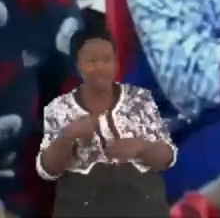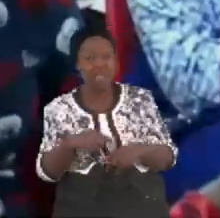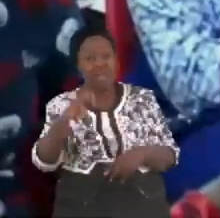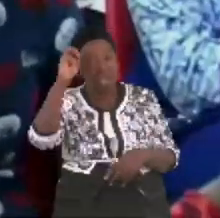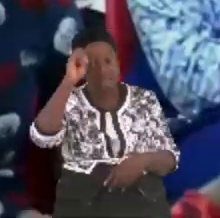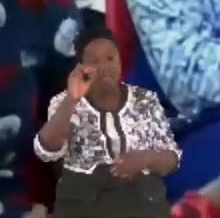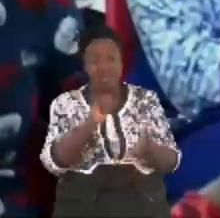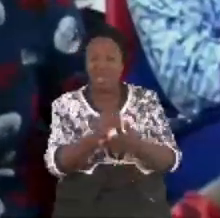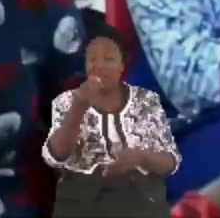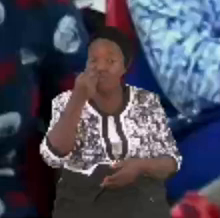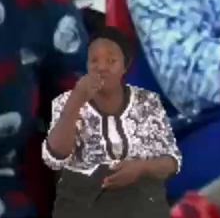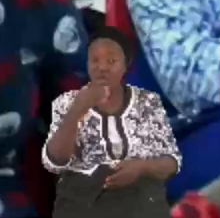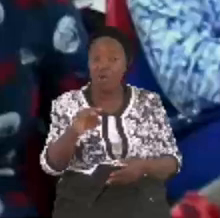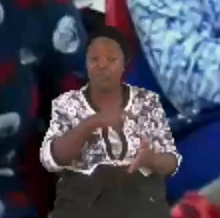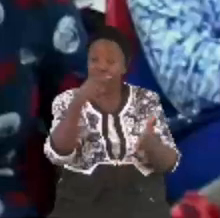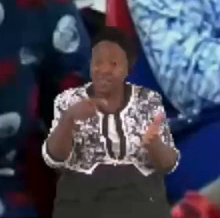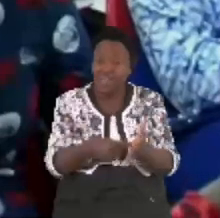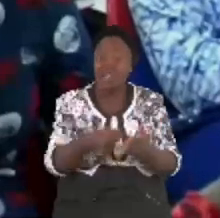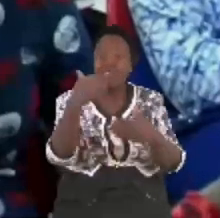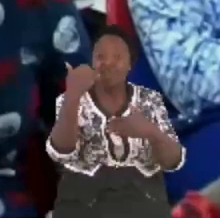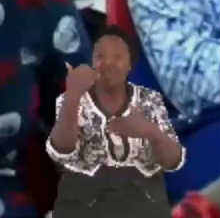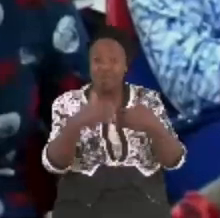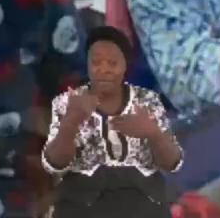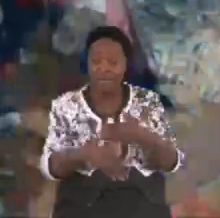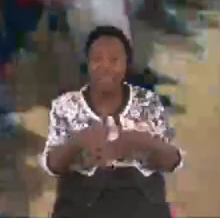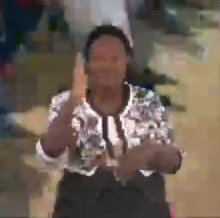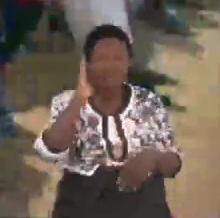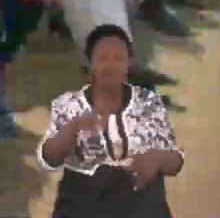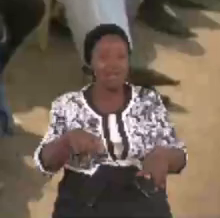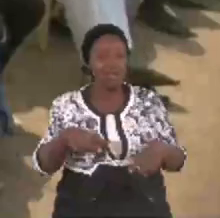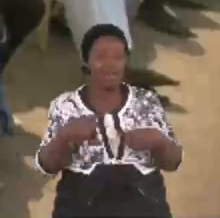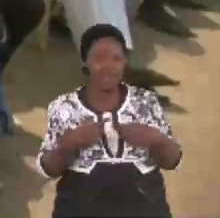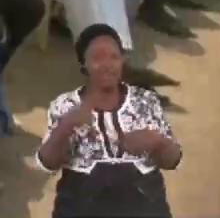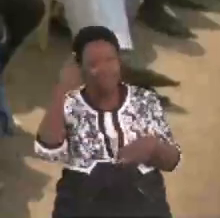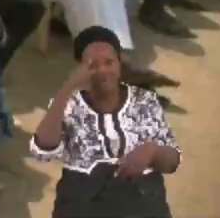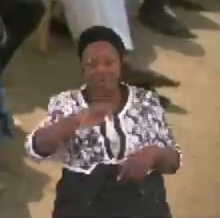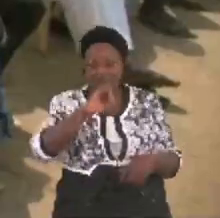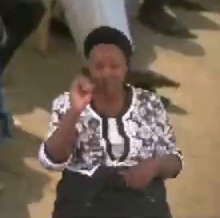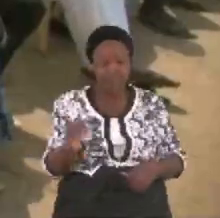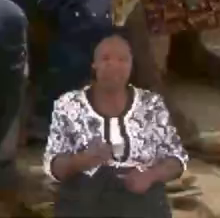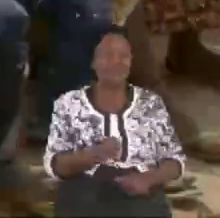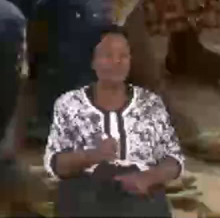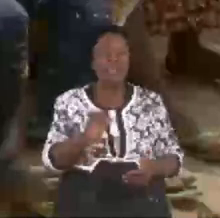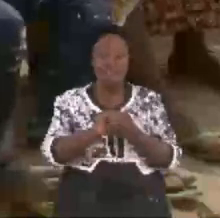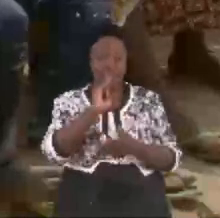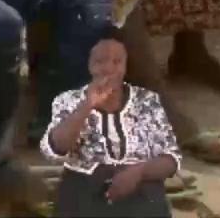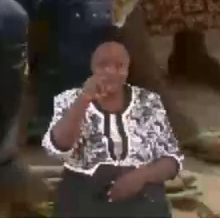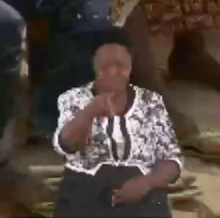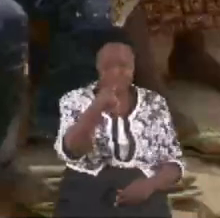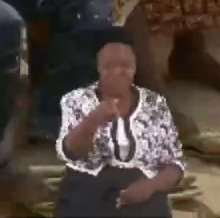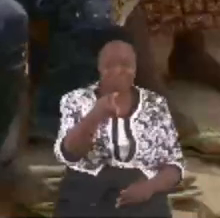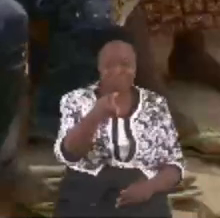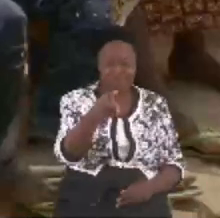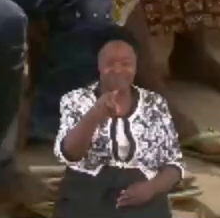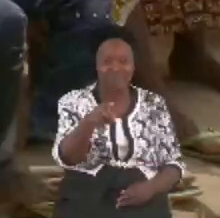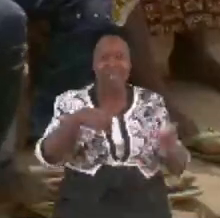qui mange ce pain vivra éternellement. C'est toi.